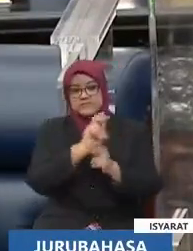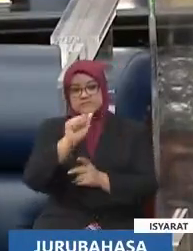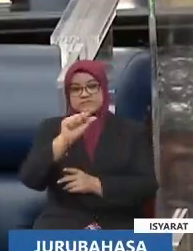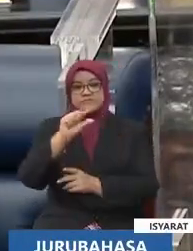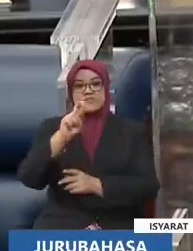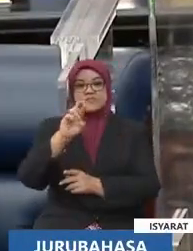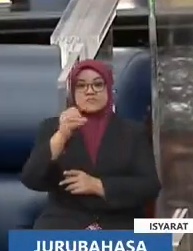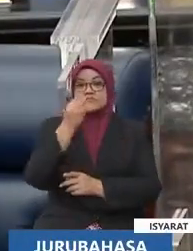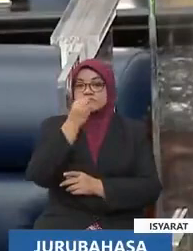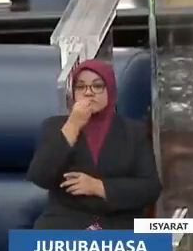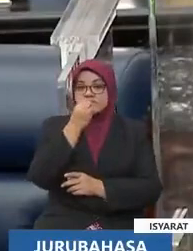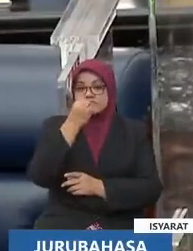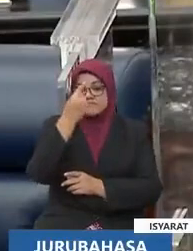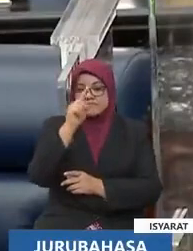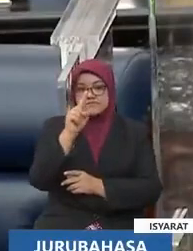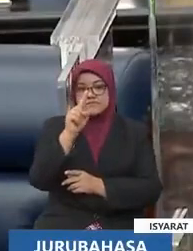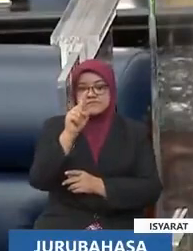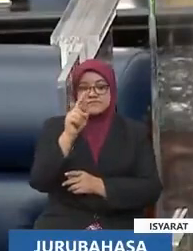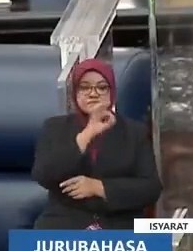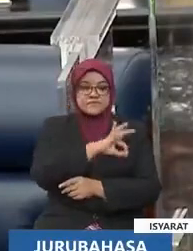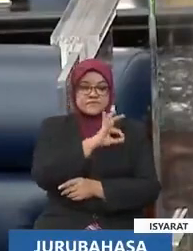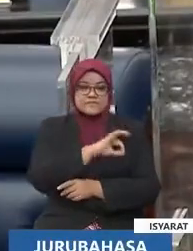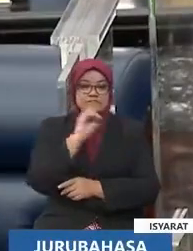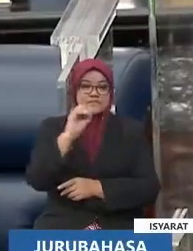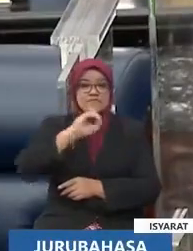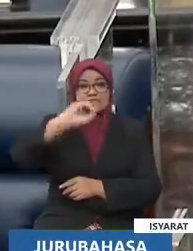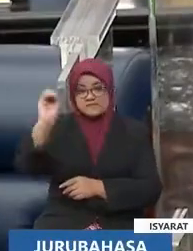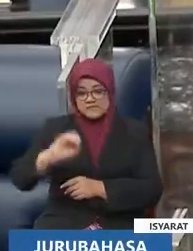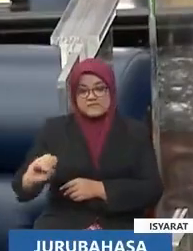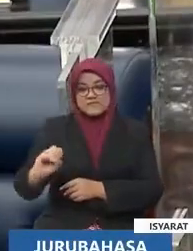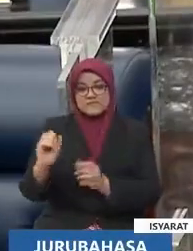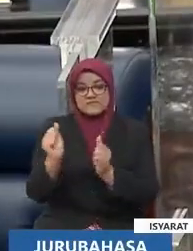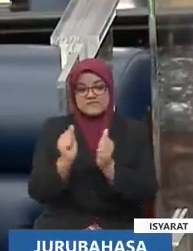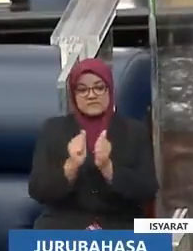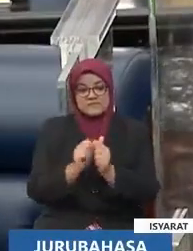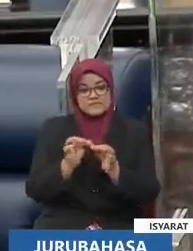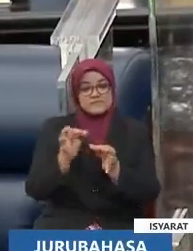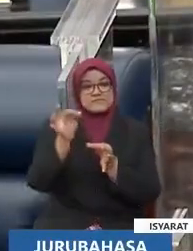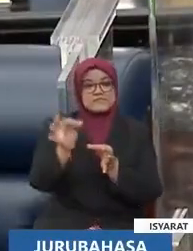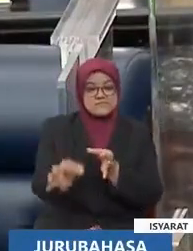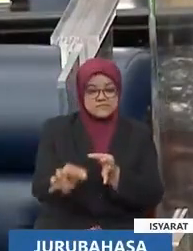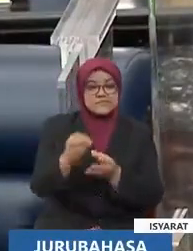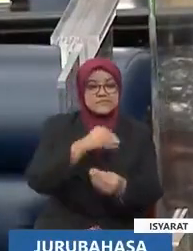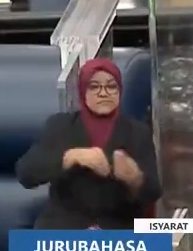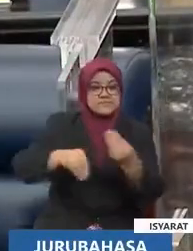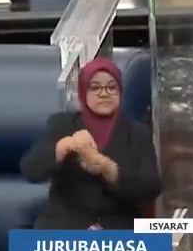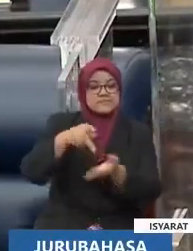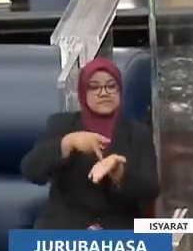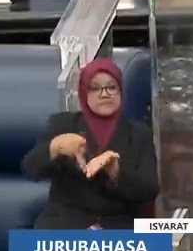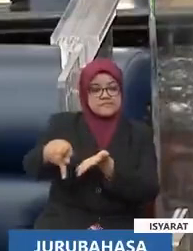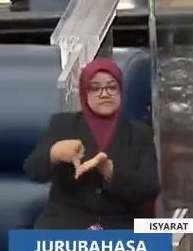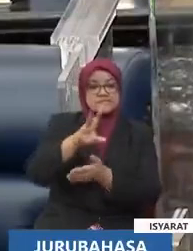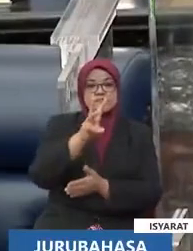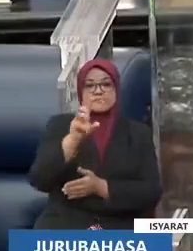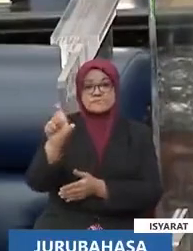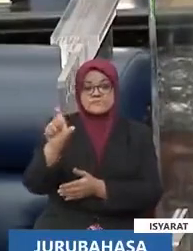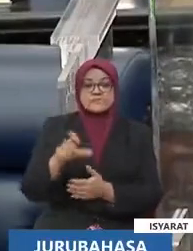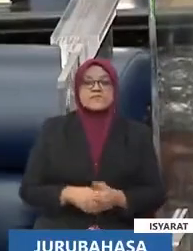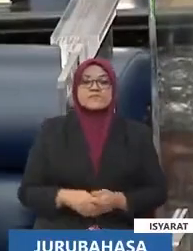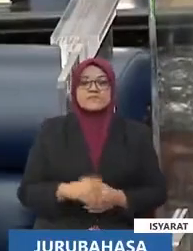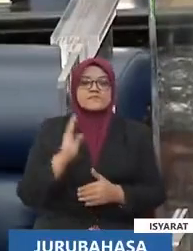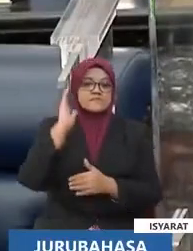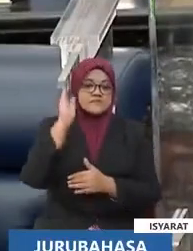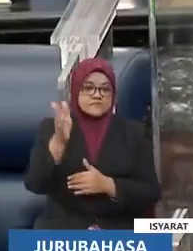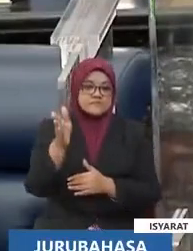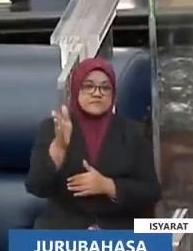Agro makanan bagi kada pada kadar faedah Sipa ratus dengan morium bayaran balik pinjaman selama enam bulan